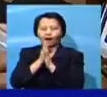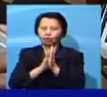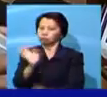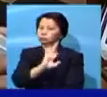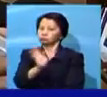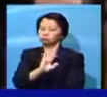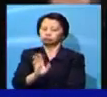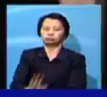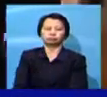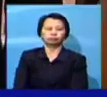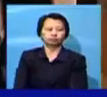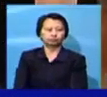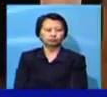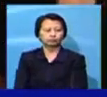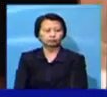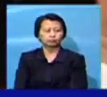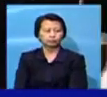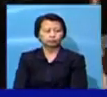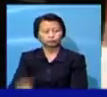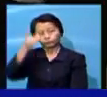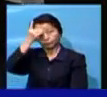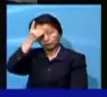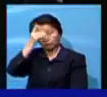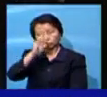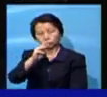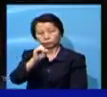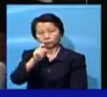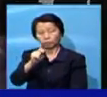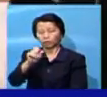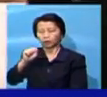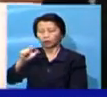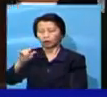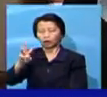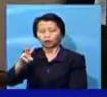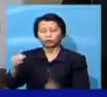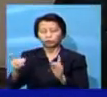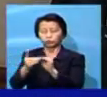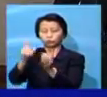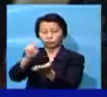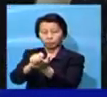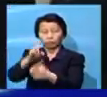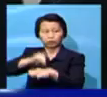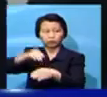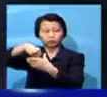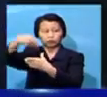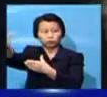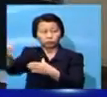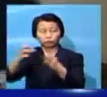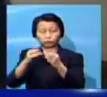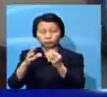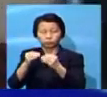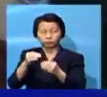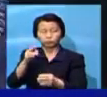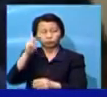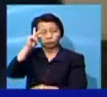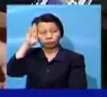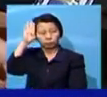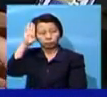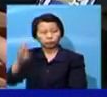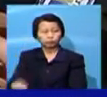jadi macam Mat ditemui media di luar dewan sidang Dun Kelantan di kota